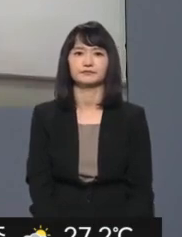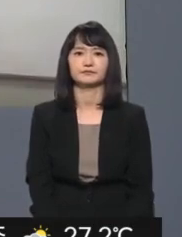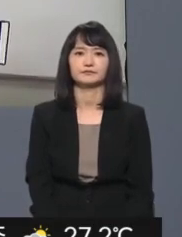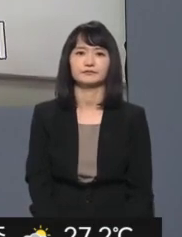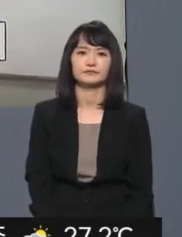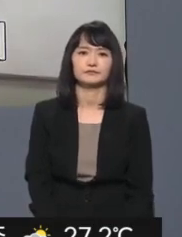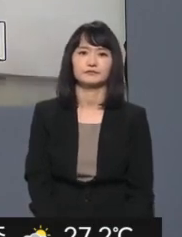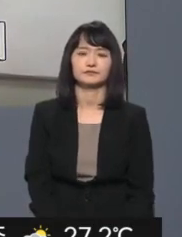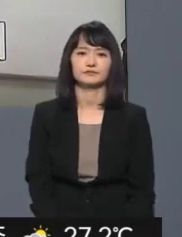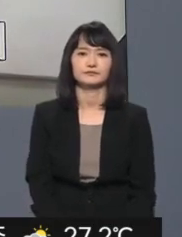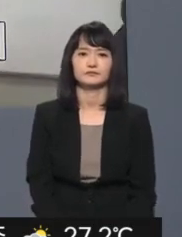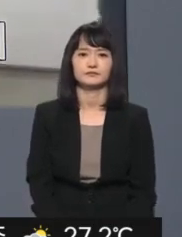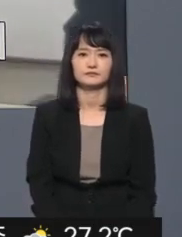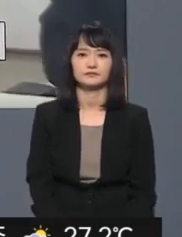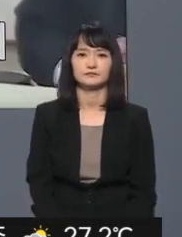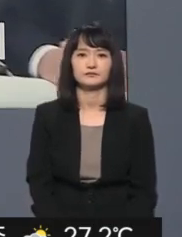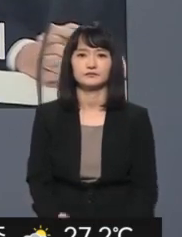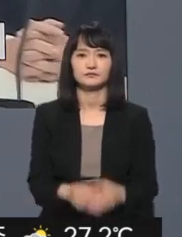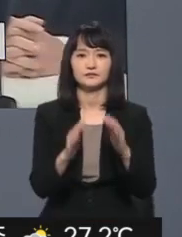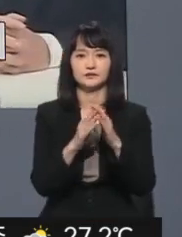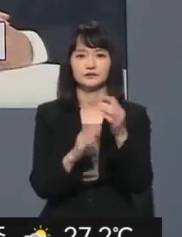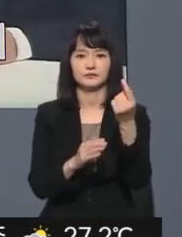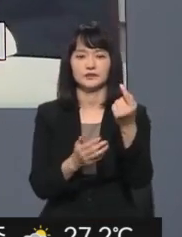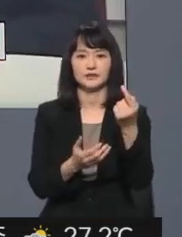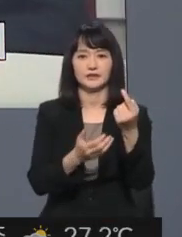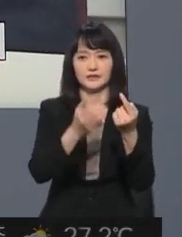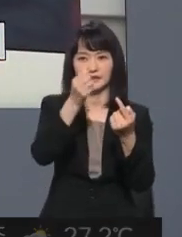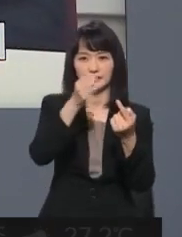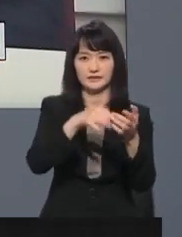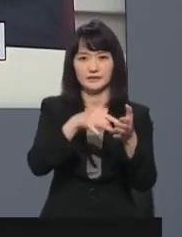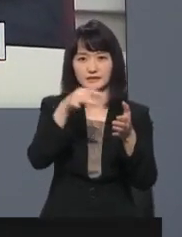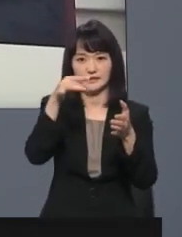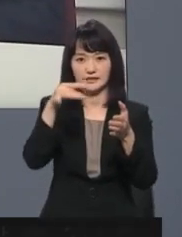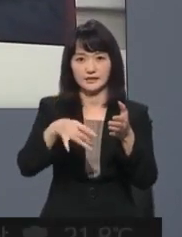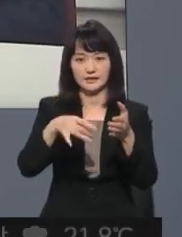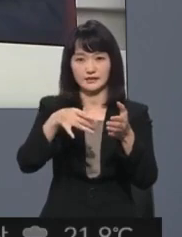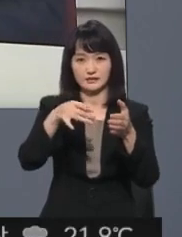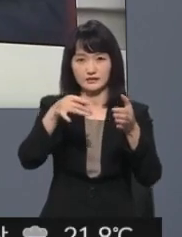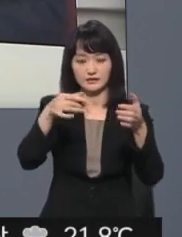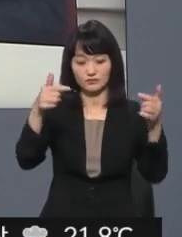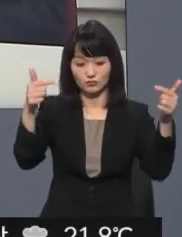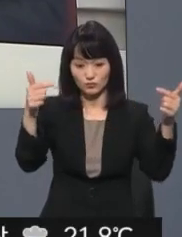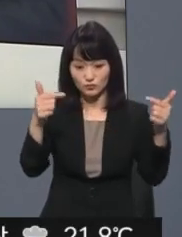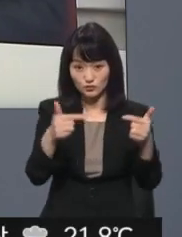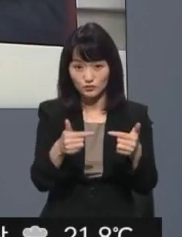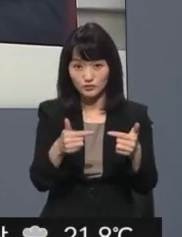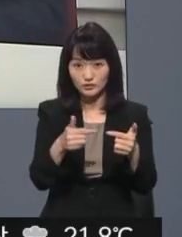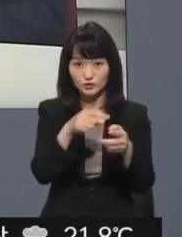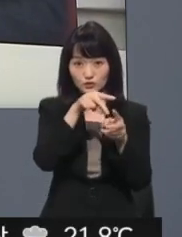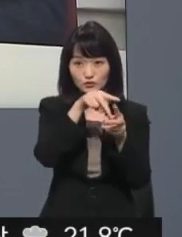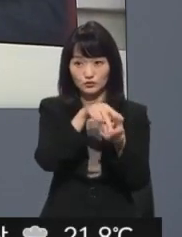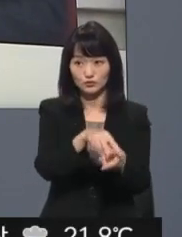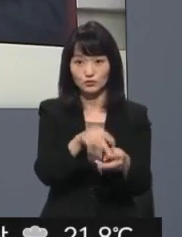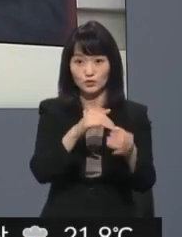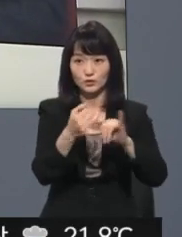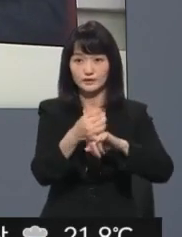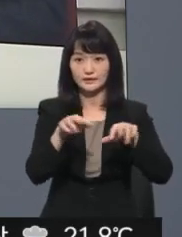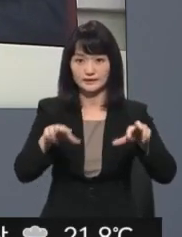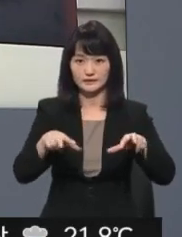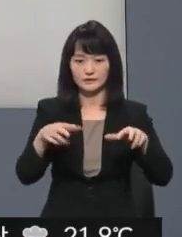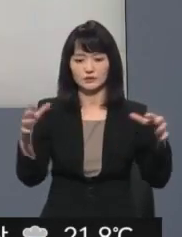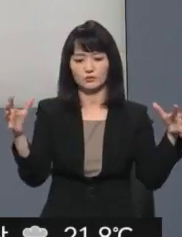1주택자 종부세 완화하겠다고 우리 대표께서 후보 시절에 이렇게 공약을 하셨는데 지금 협상이 진행 중에